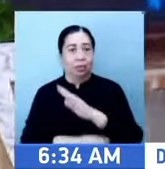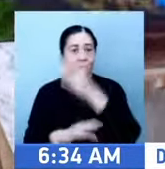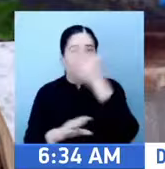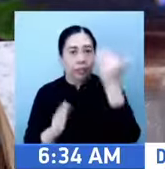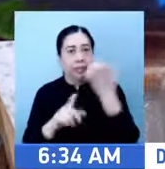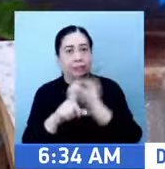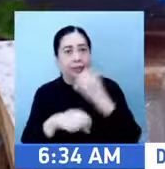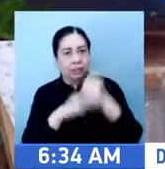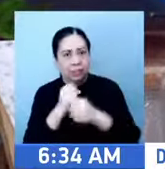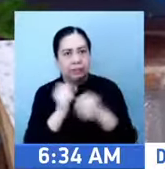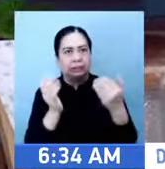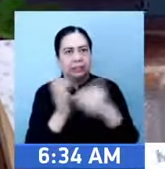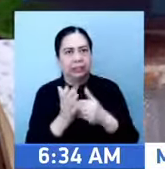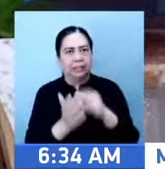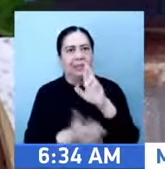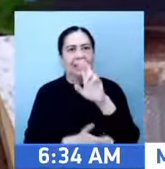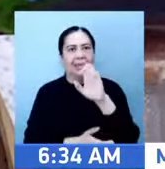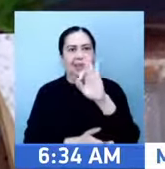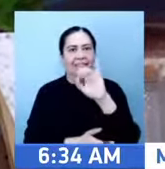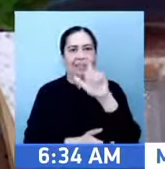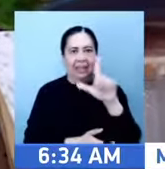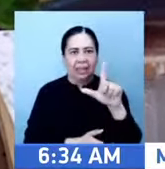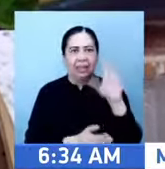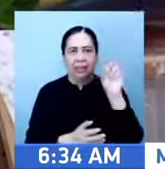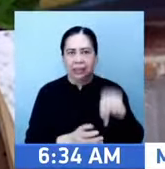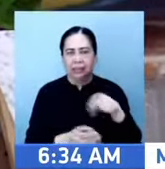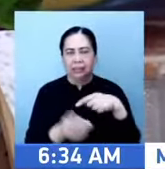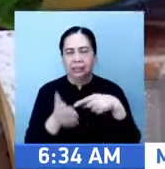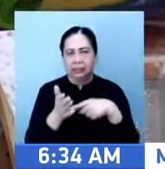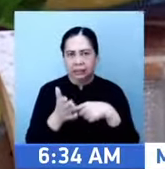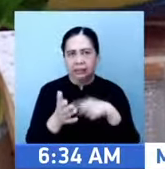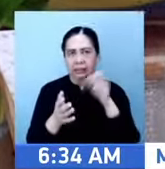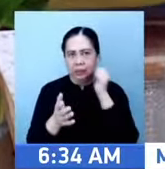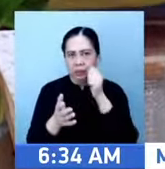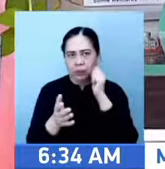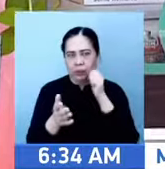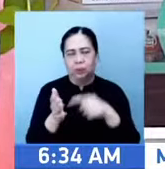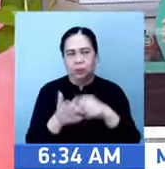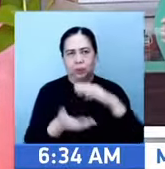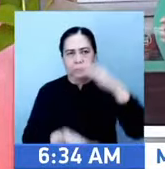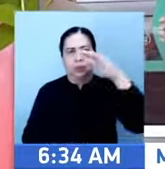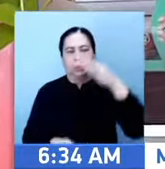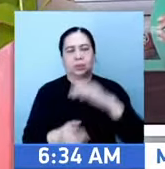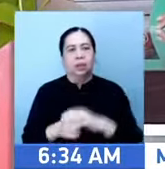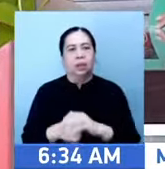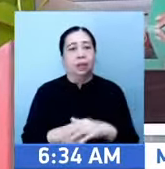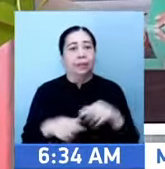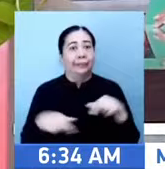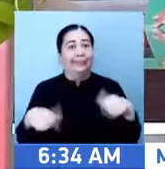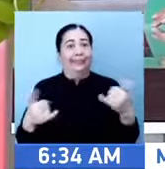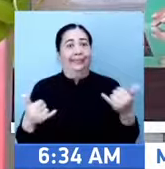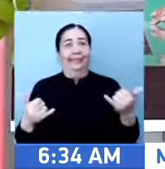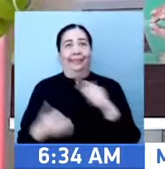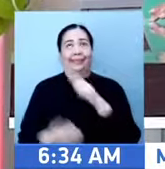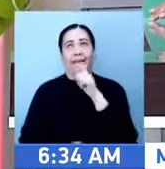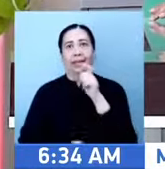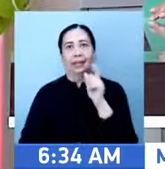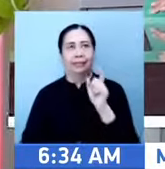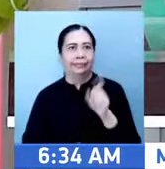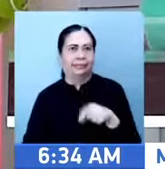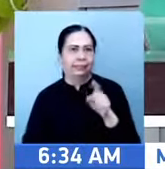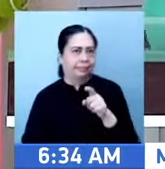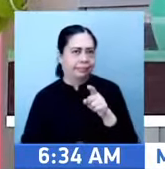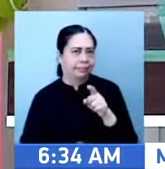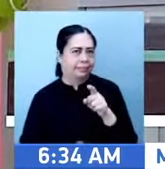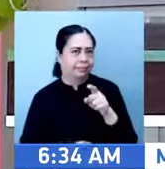mga ano to, mga fire extinguisher na to. That's right, good reminder yan, yes. Ngayon ito po, hindi natin kailangan ng apulahin. Alam mo yung